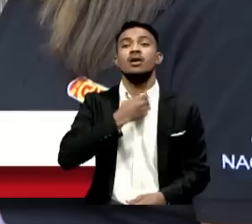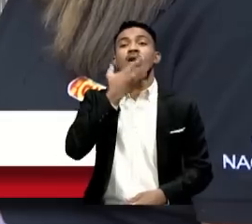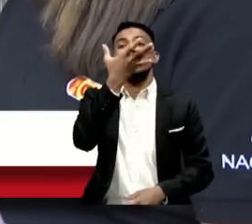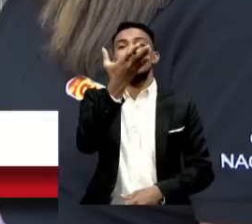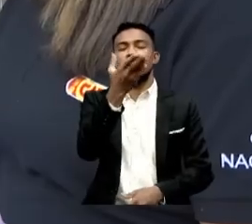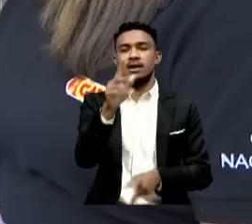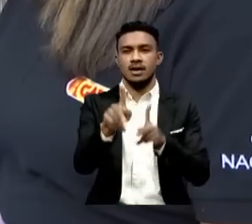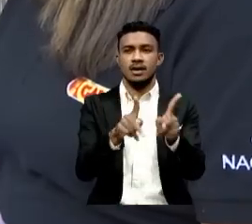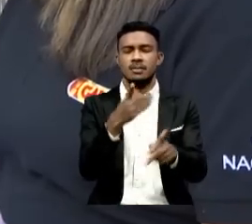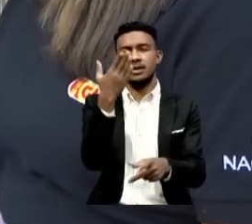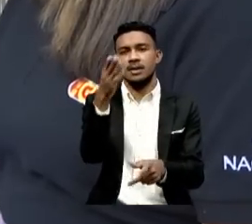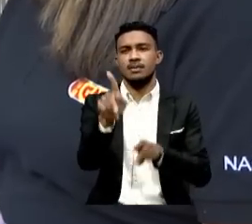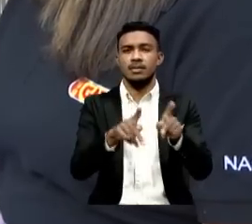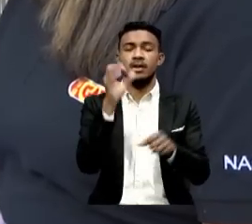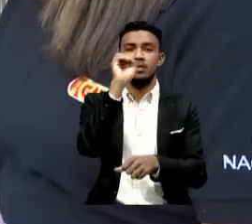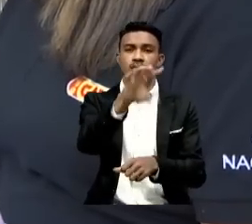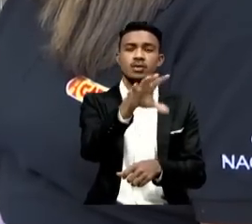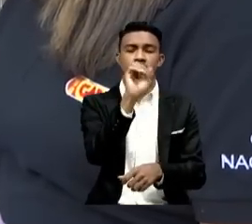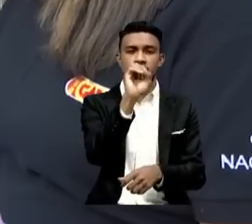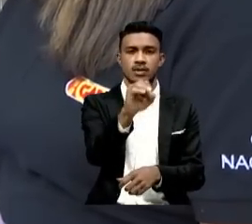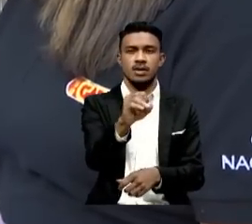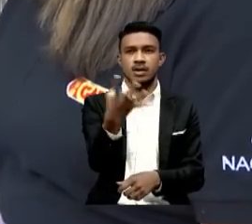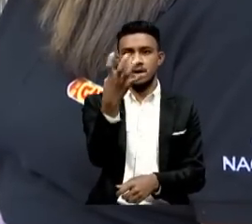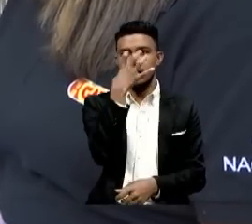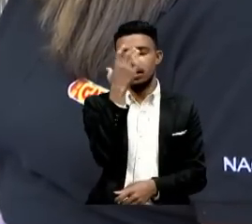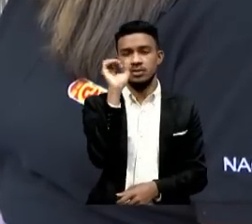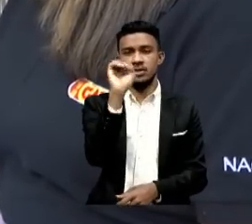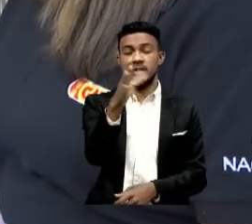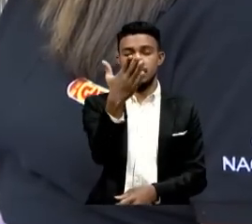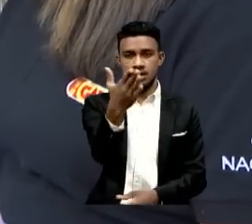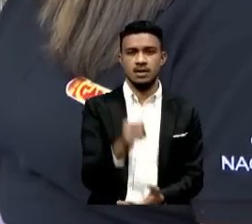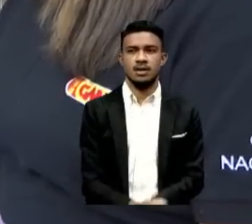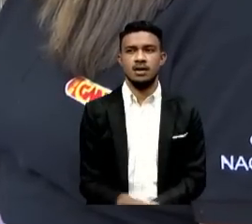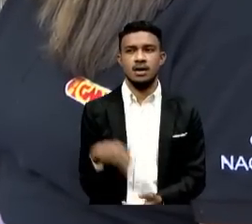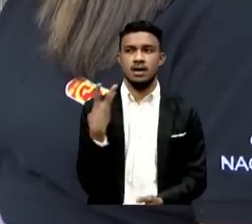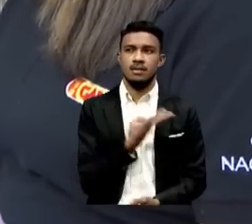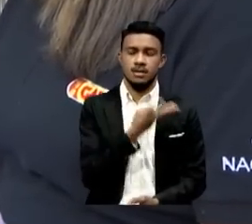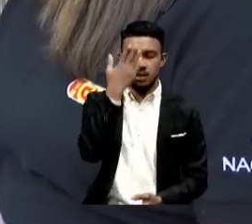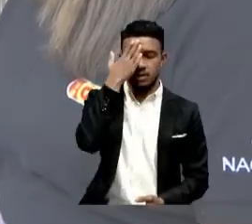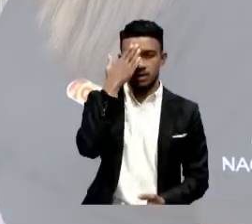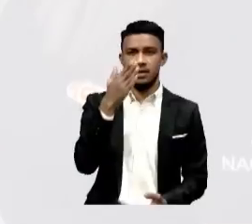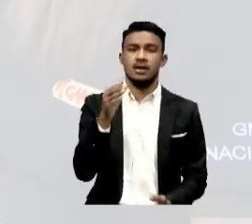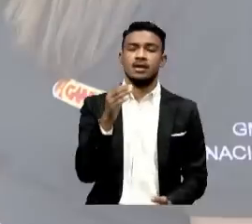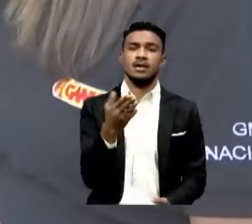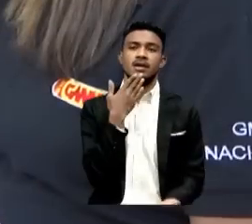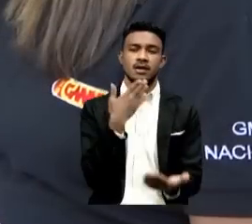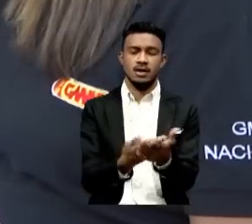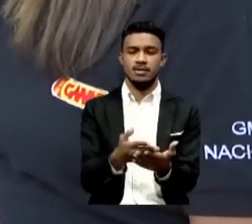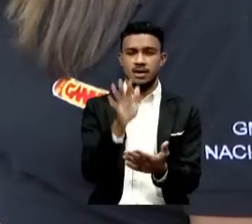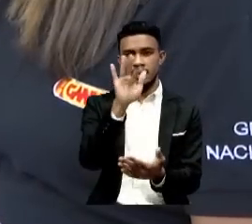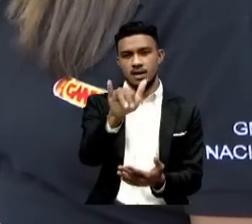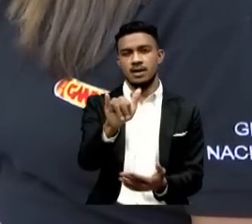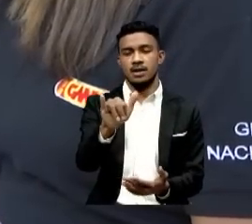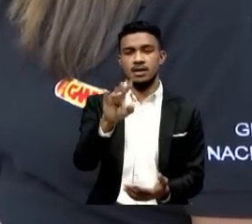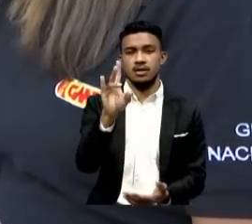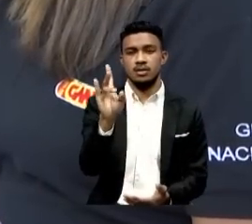ema ba tuda nia hirus nia. Tamba ne maka ami hanoi ne dia kliu mai hela. Ya 75 nene